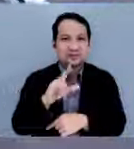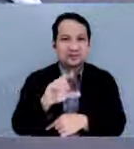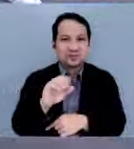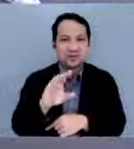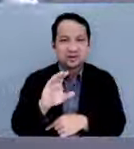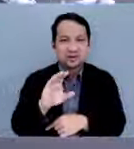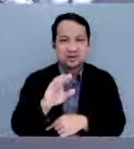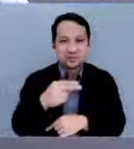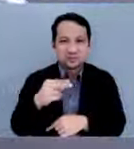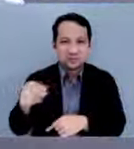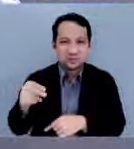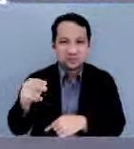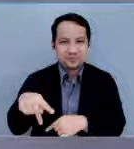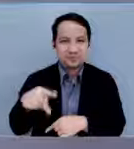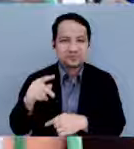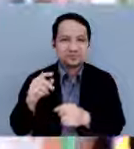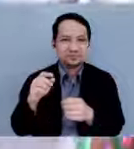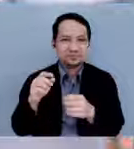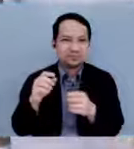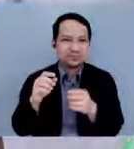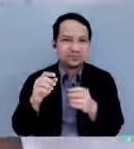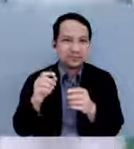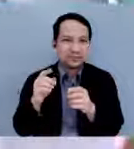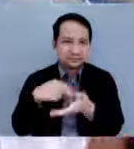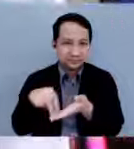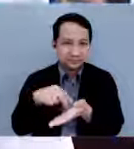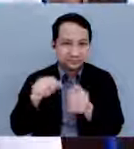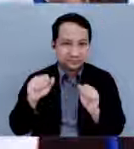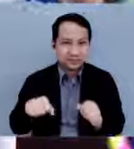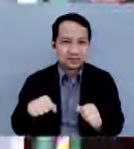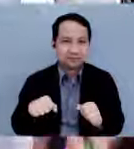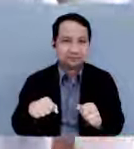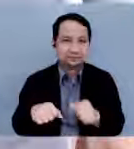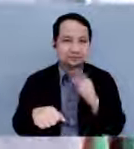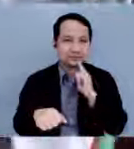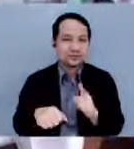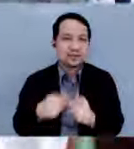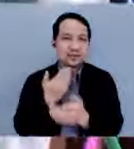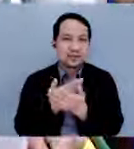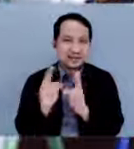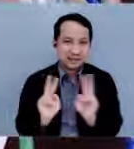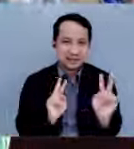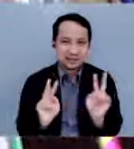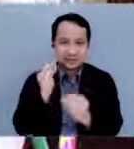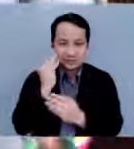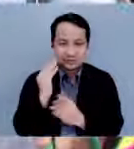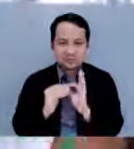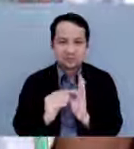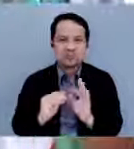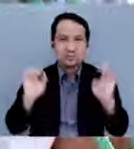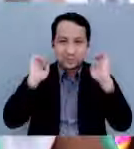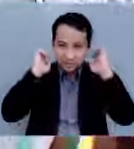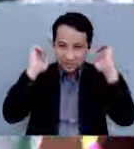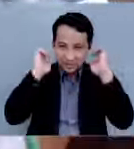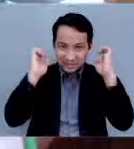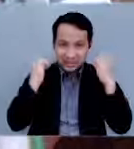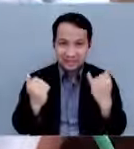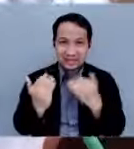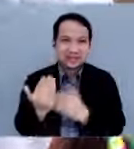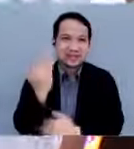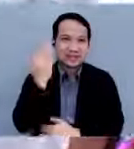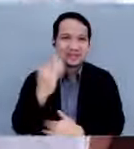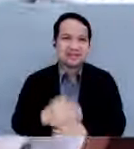na correct ka dyan, Mama James. Alam nyo, ang automatic ay ang good vibes talaga kapag nakapag-exercise sa umaga.